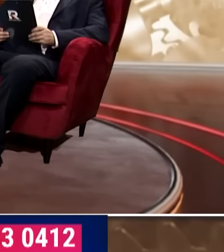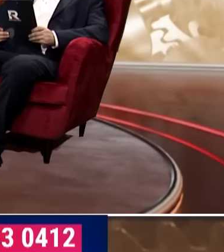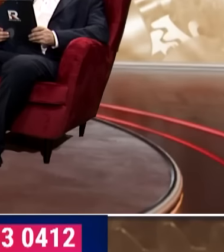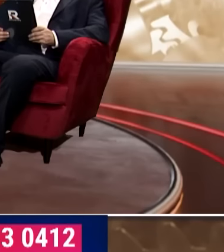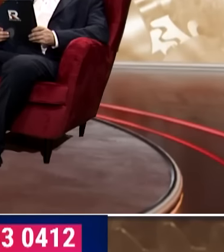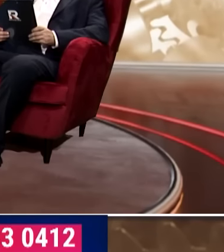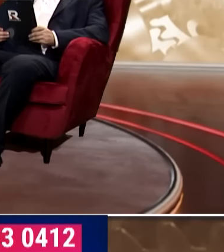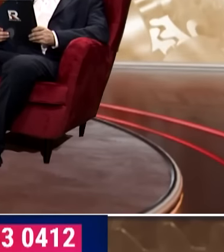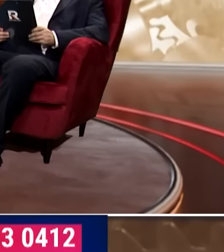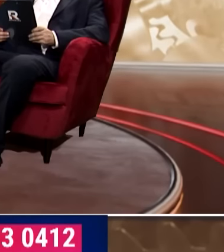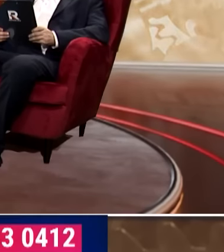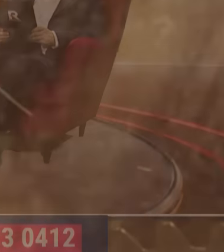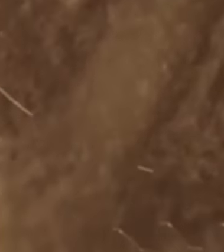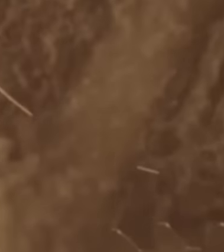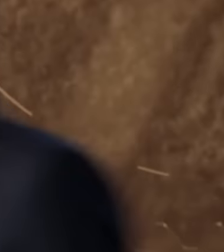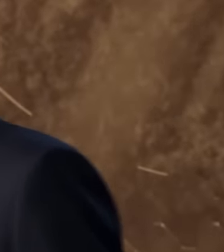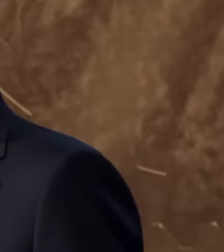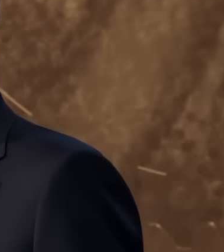Telewizją Republika.